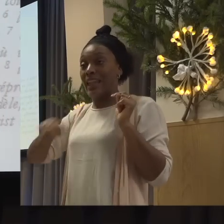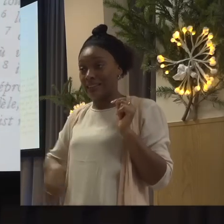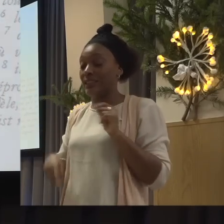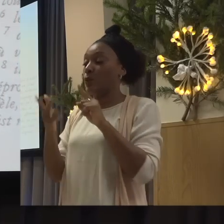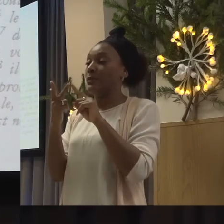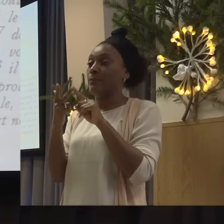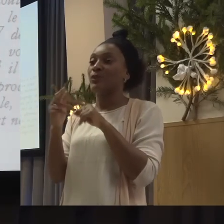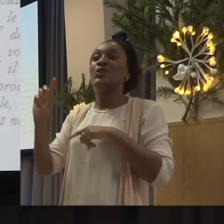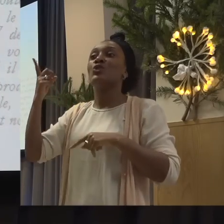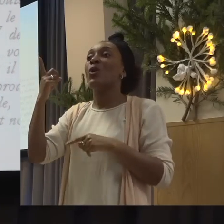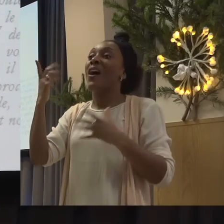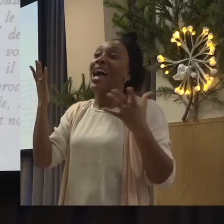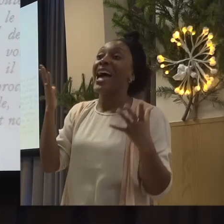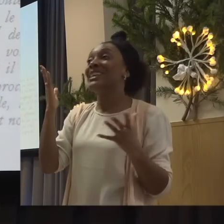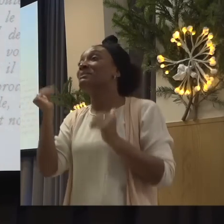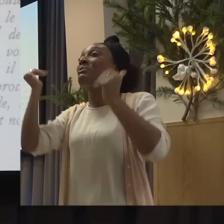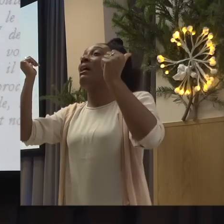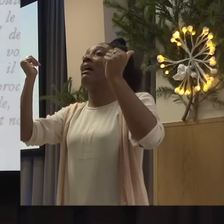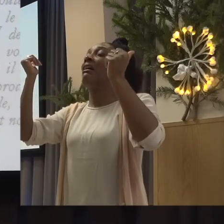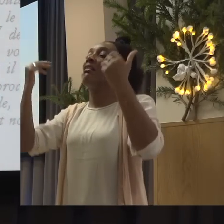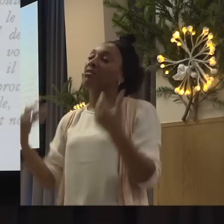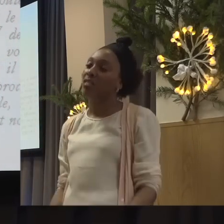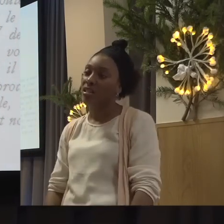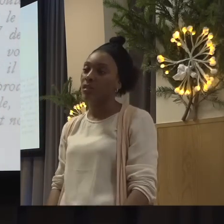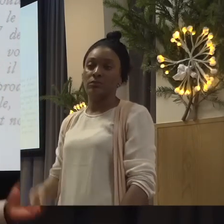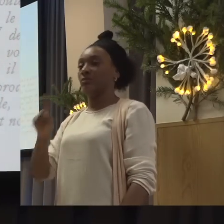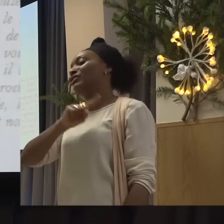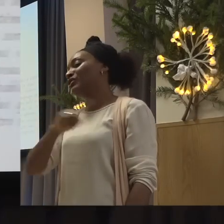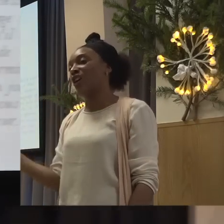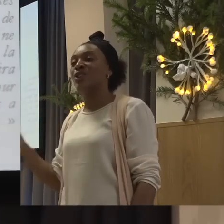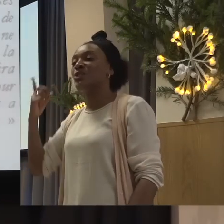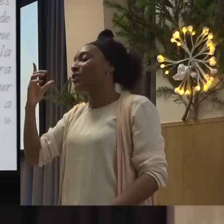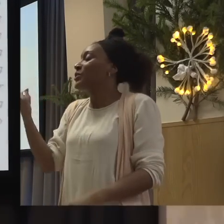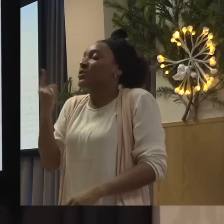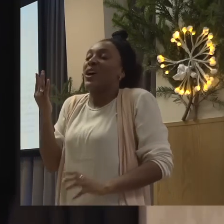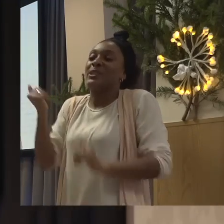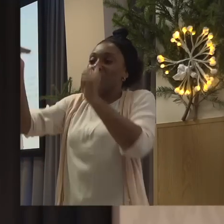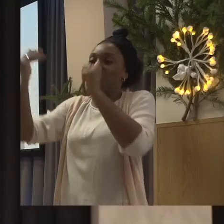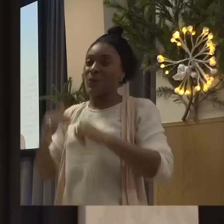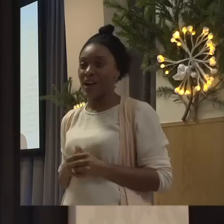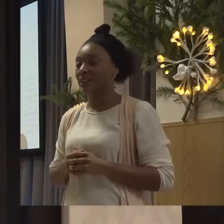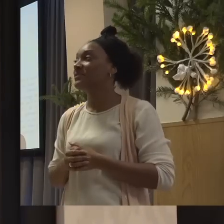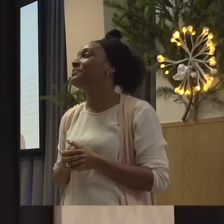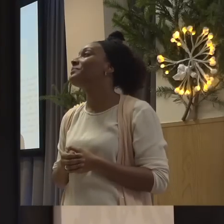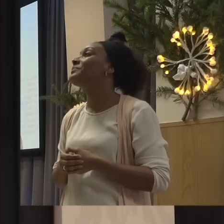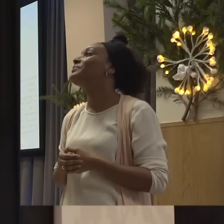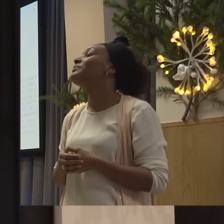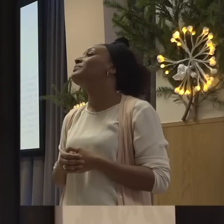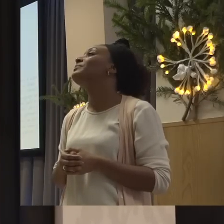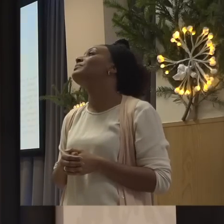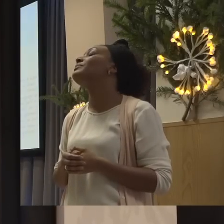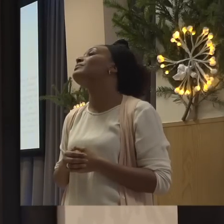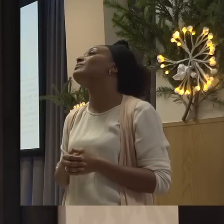pas espoir. Quand je lis l'épître de Paul aux Corinthiens,